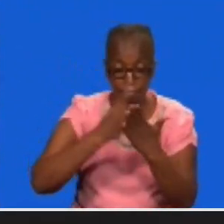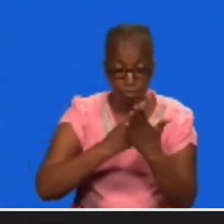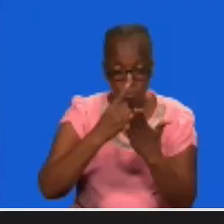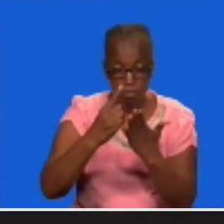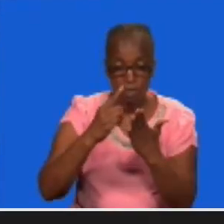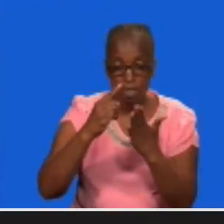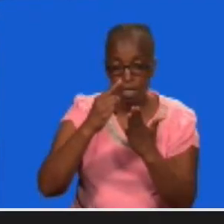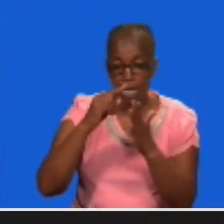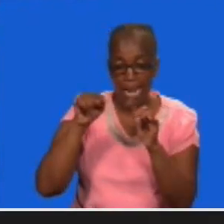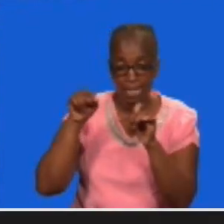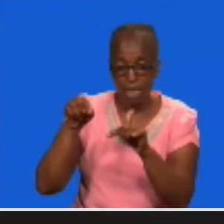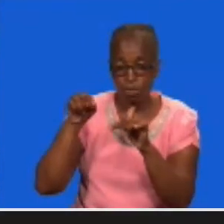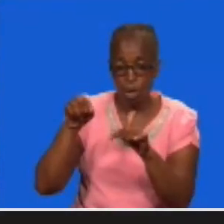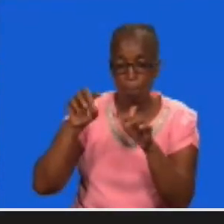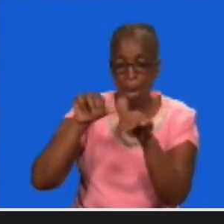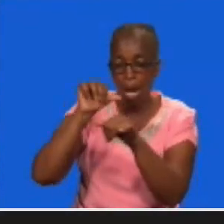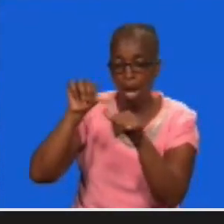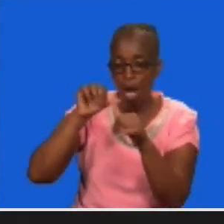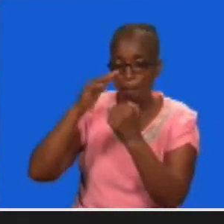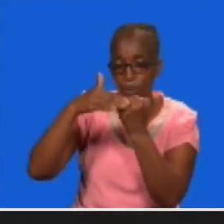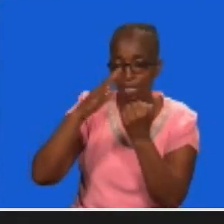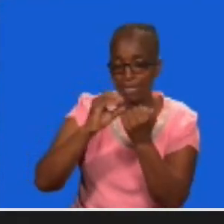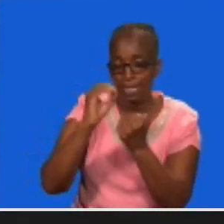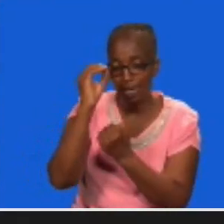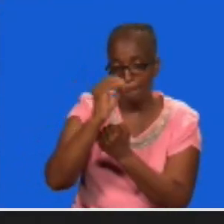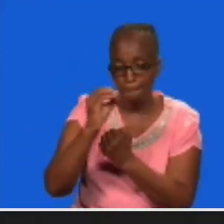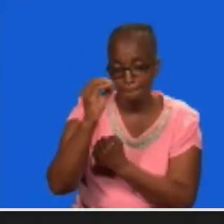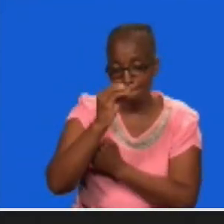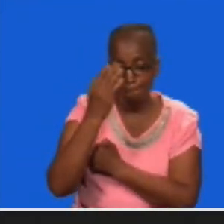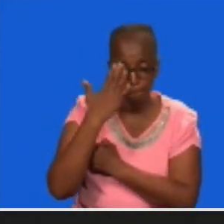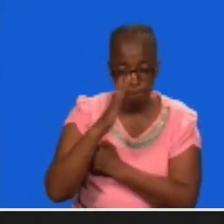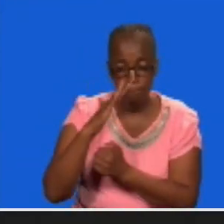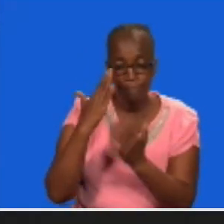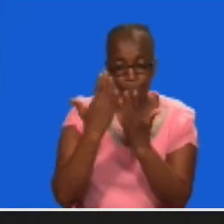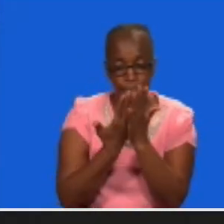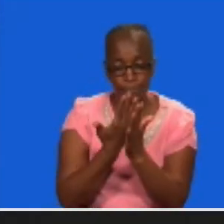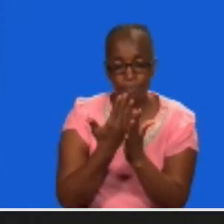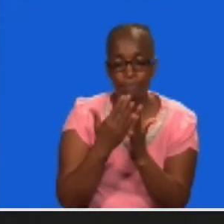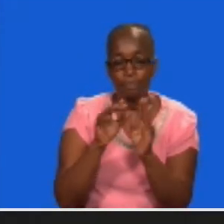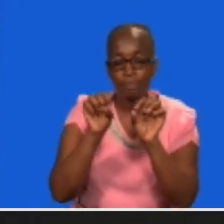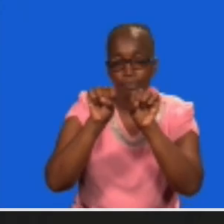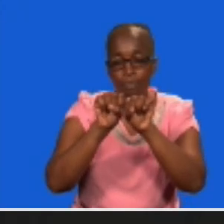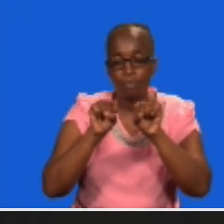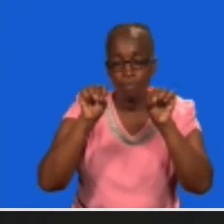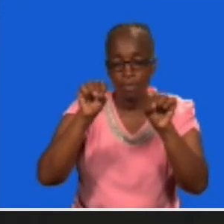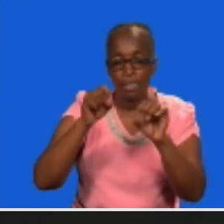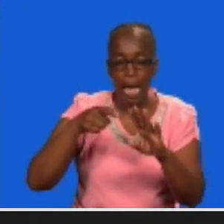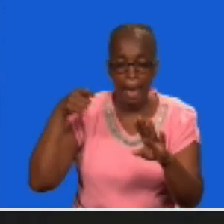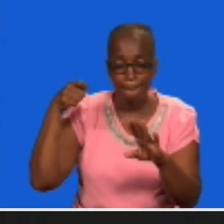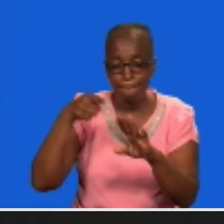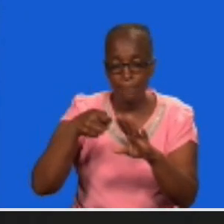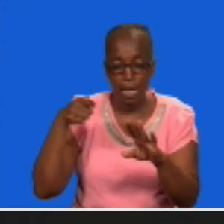ijayo, kwa sababu tuko karibu 90% complete. Some of the systems are already pumping using solar.